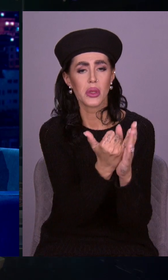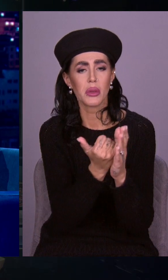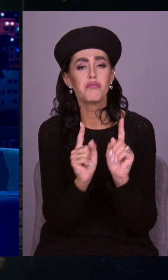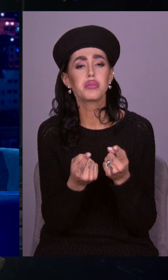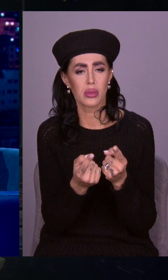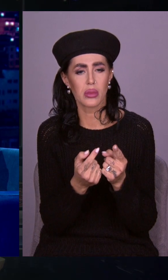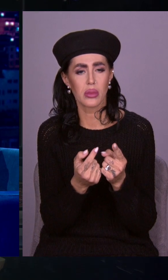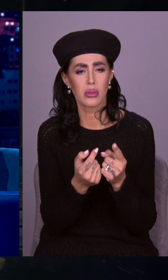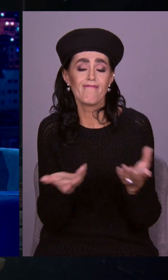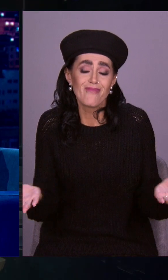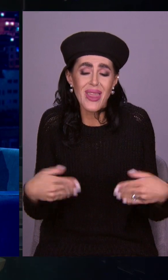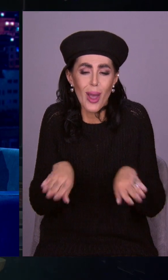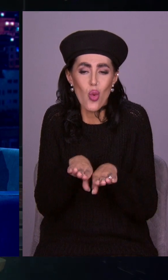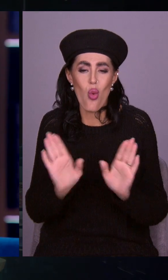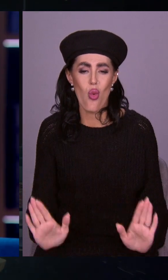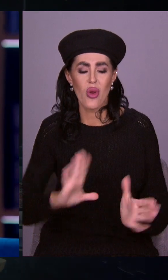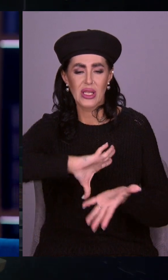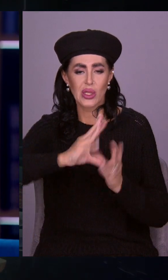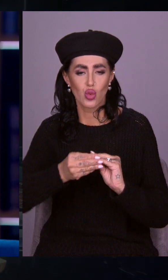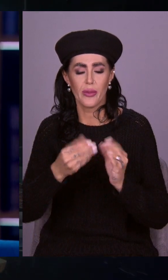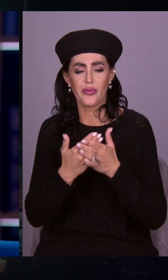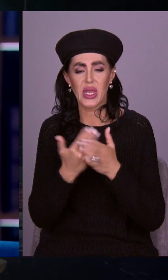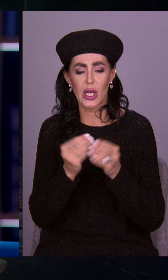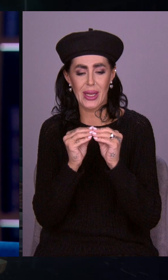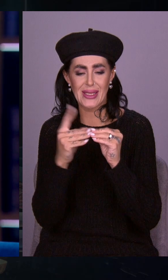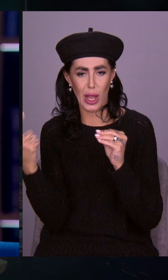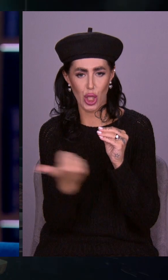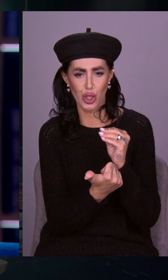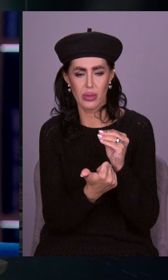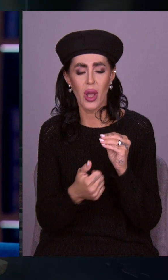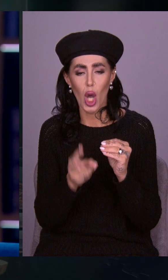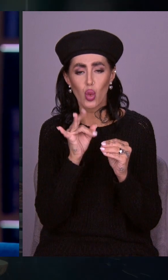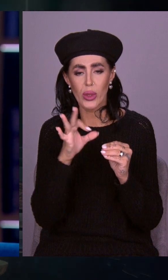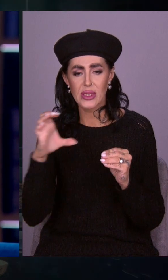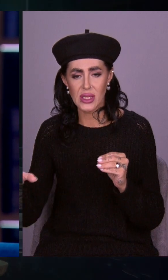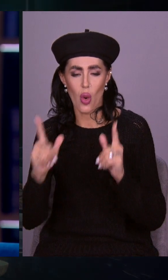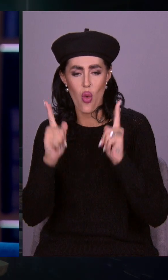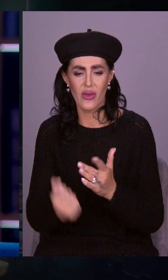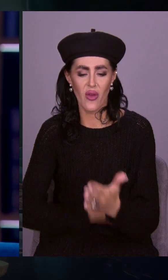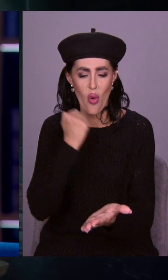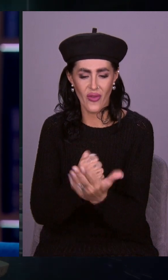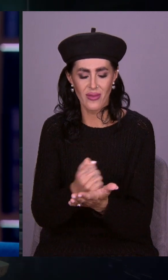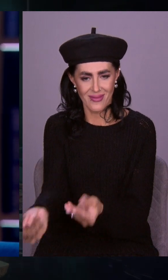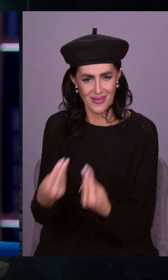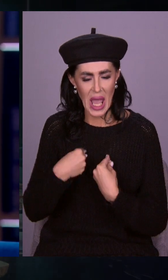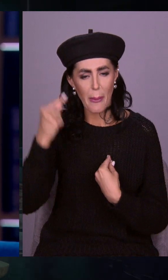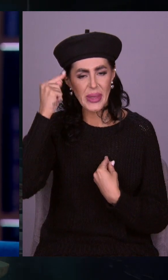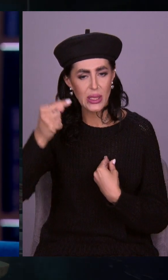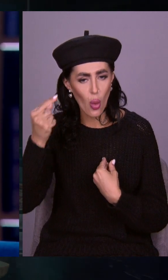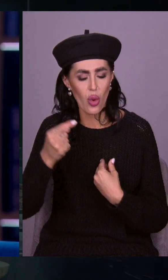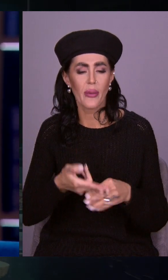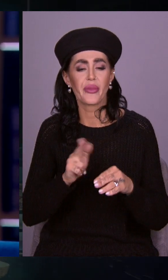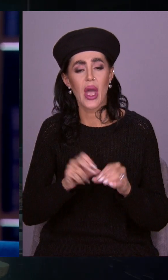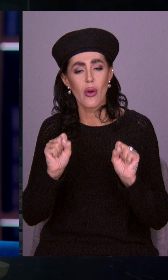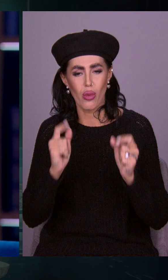Знову ж таки, за результатами ось цих курсів всиновлювачів, 10 тижнів ти їх відвідуєш, і за результатами ти отримуєш висновок від команди психологів, яка працює з тобою, в якій